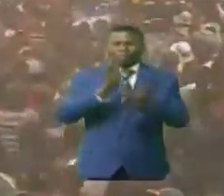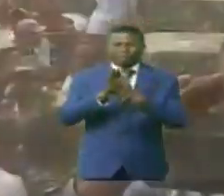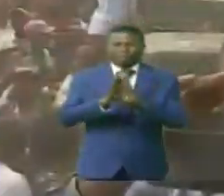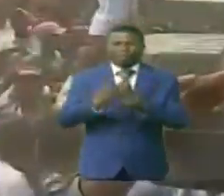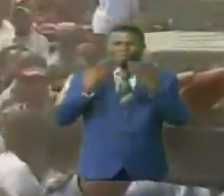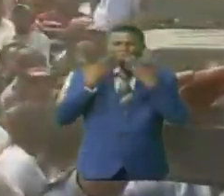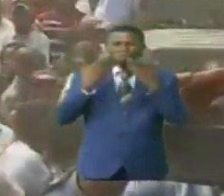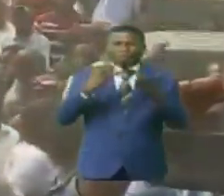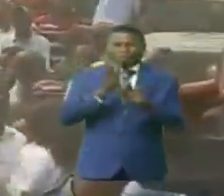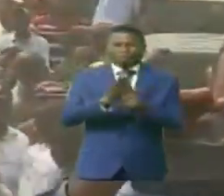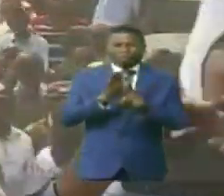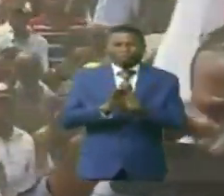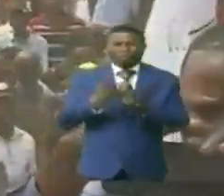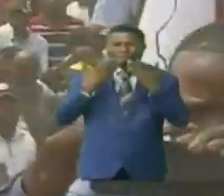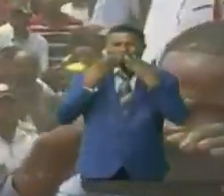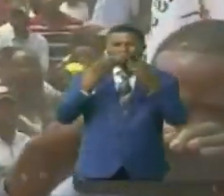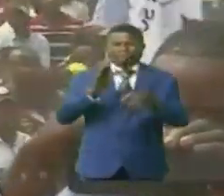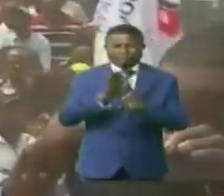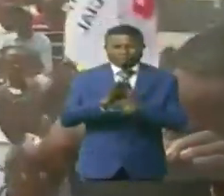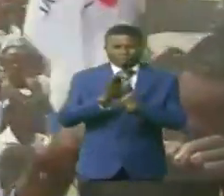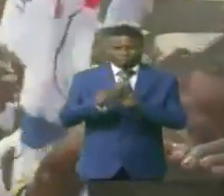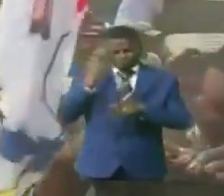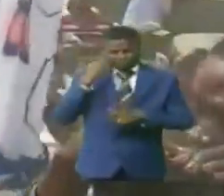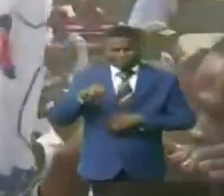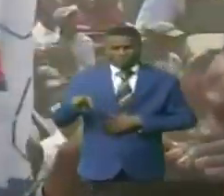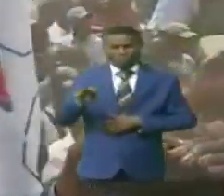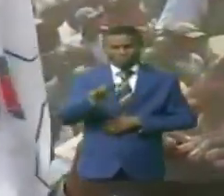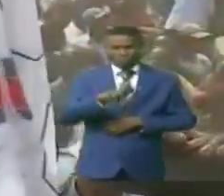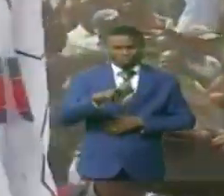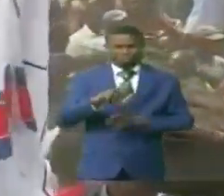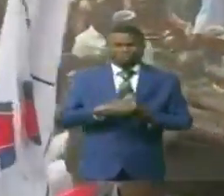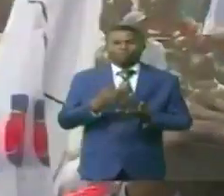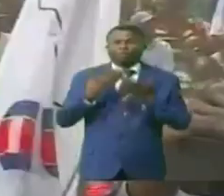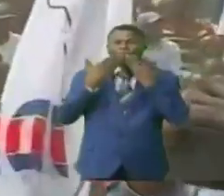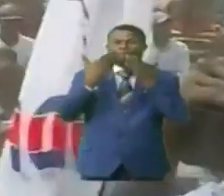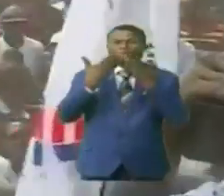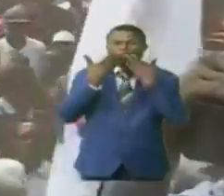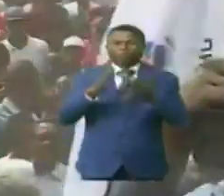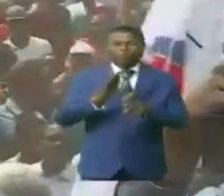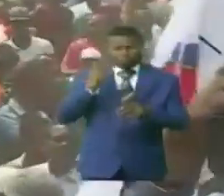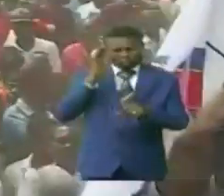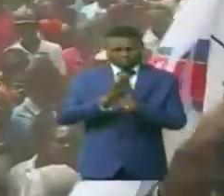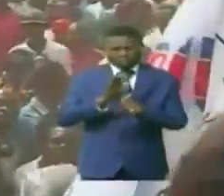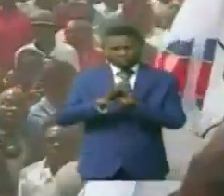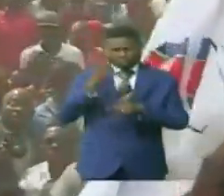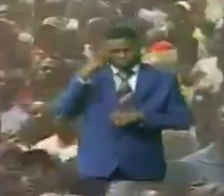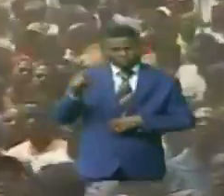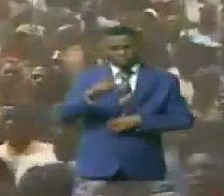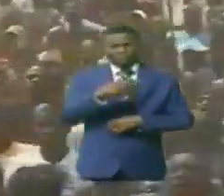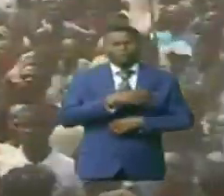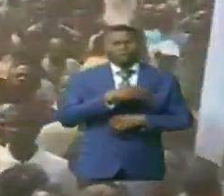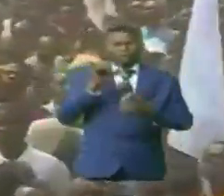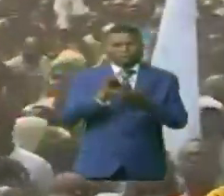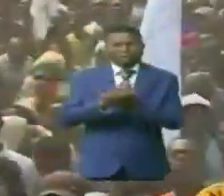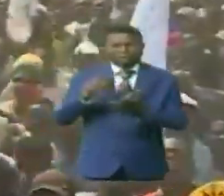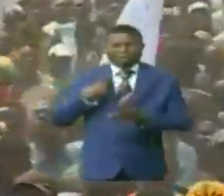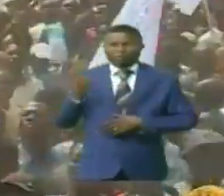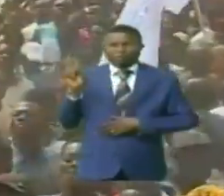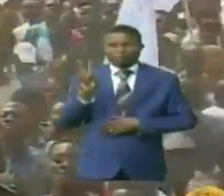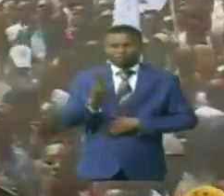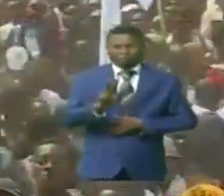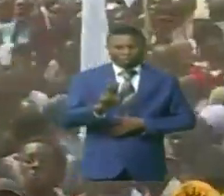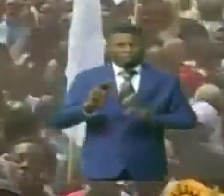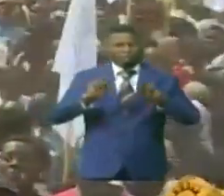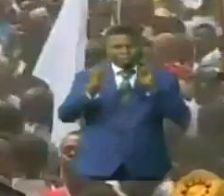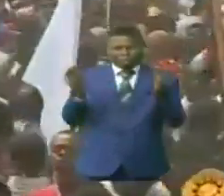Merci mingi na tondi bino botondi na mama totamboli na ye na